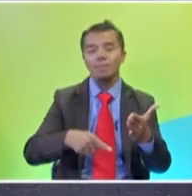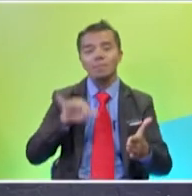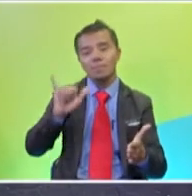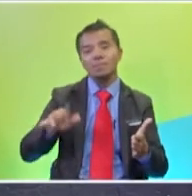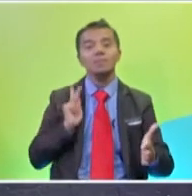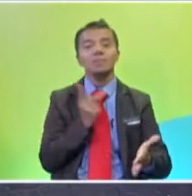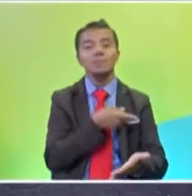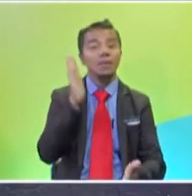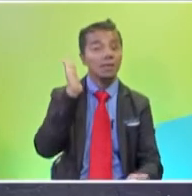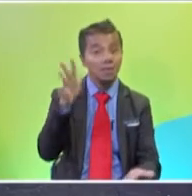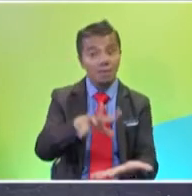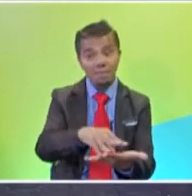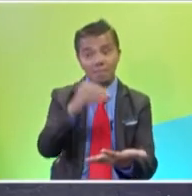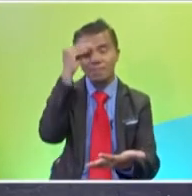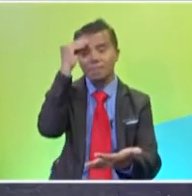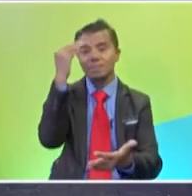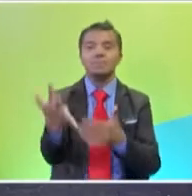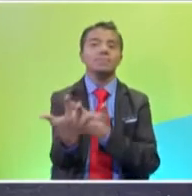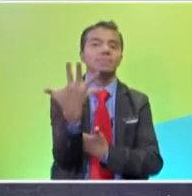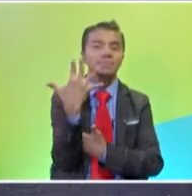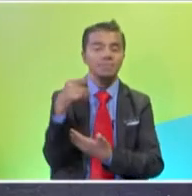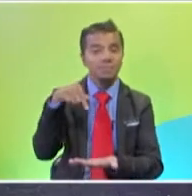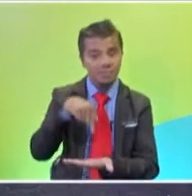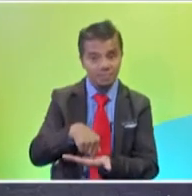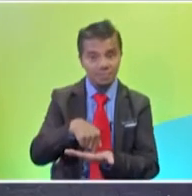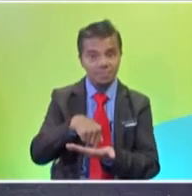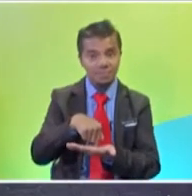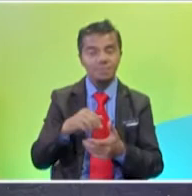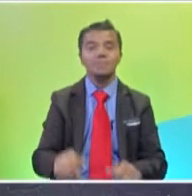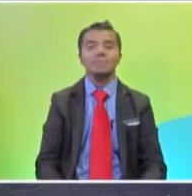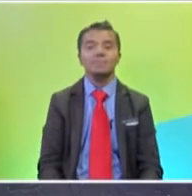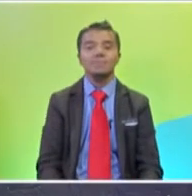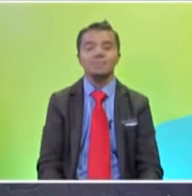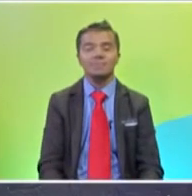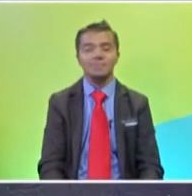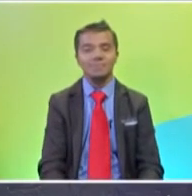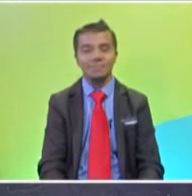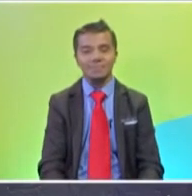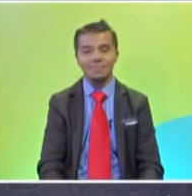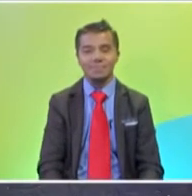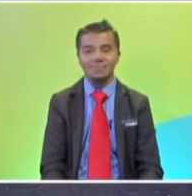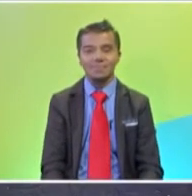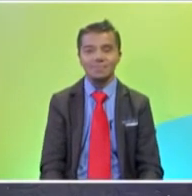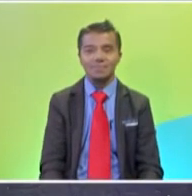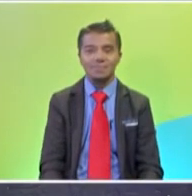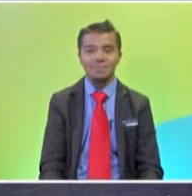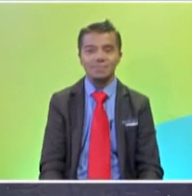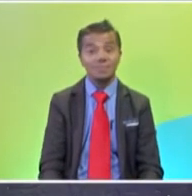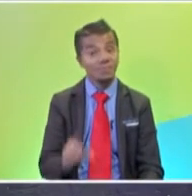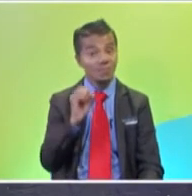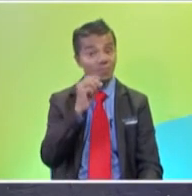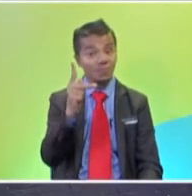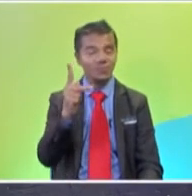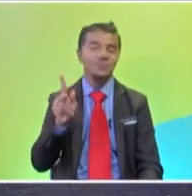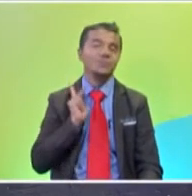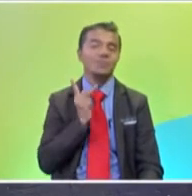perwira dunia cyborg, untuk kita mempelajari penulisan jenis keperihalan fiction science. Tapi kita nak berehat sekejap dulu,